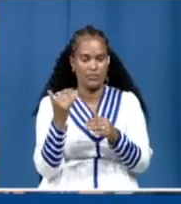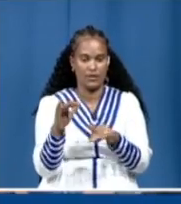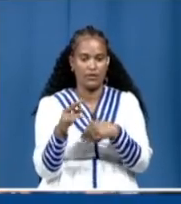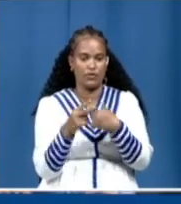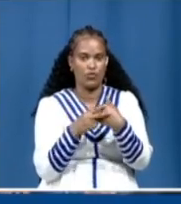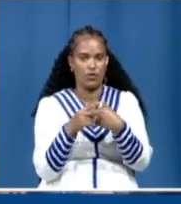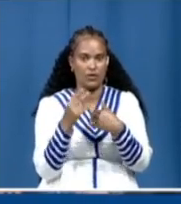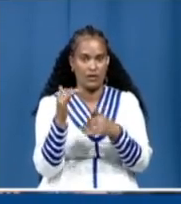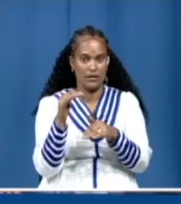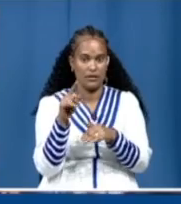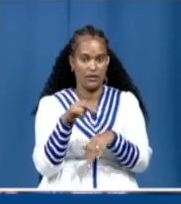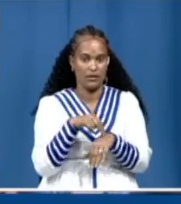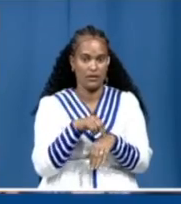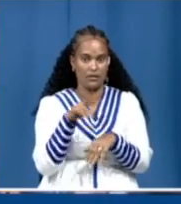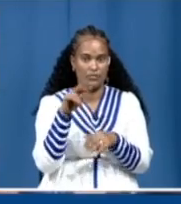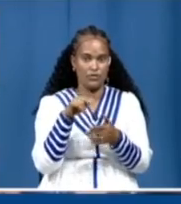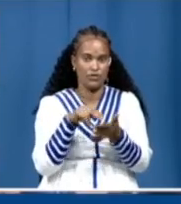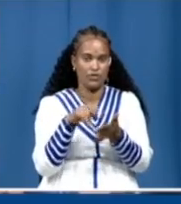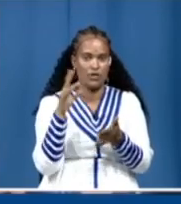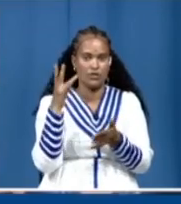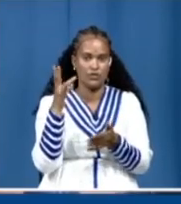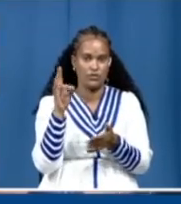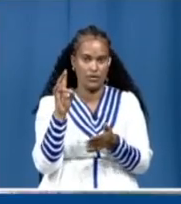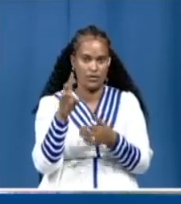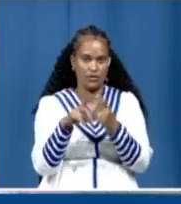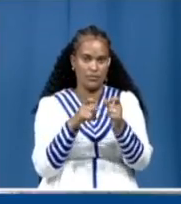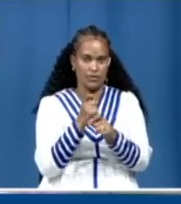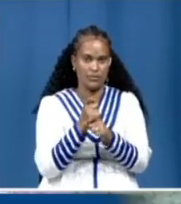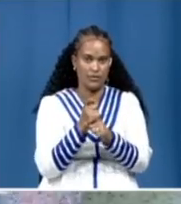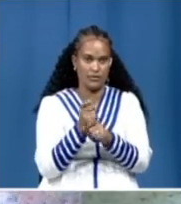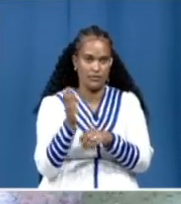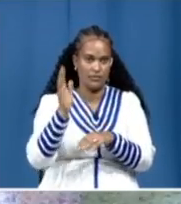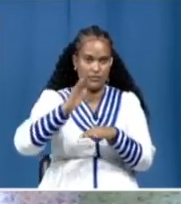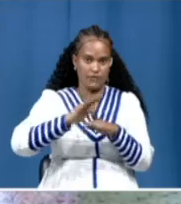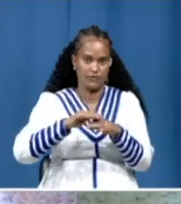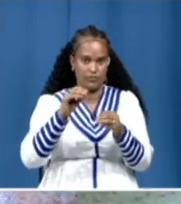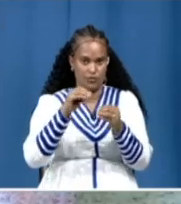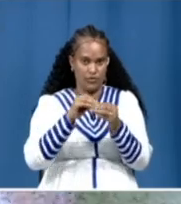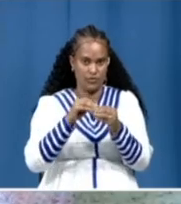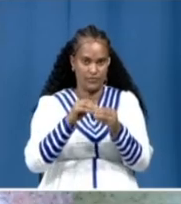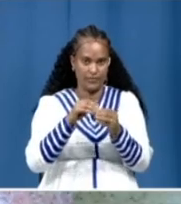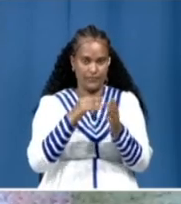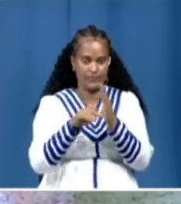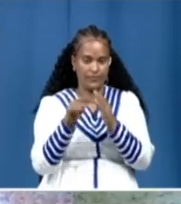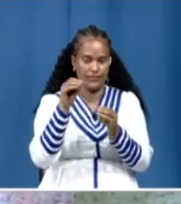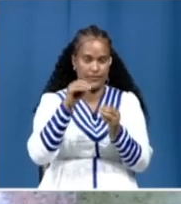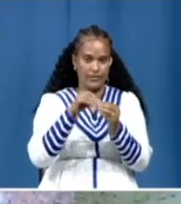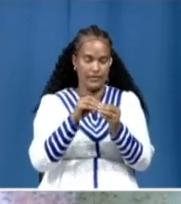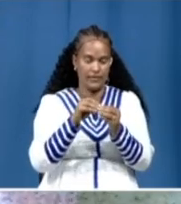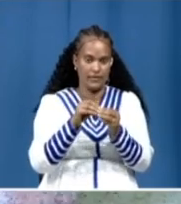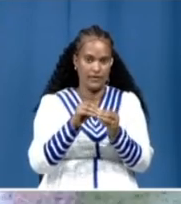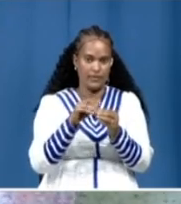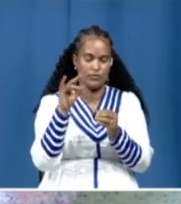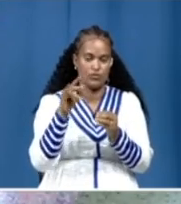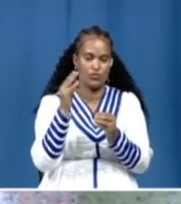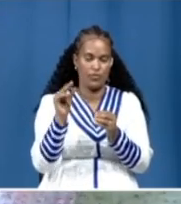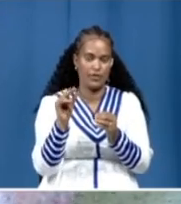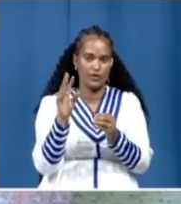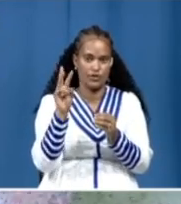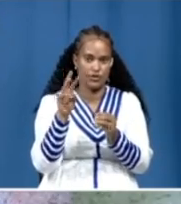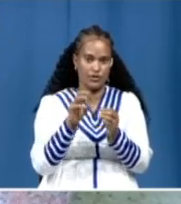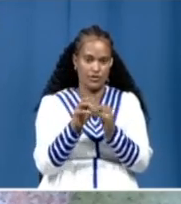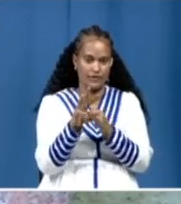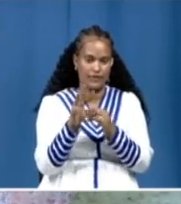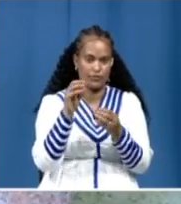عقارا لقحن اتاتكال اب كل تشحن عسر تشوعات عم تمرت بسفن معباي كاب مقلب توسخي اب زوباتات شدشت